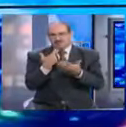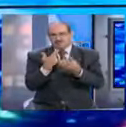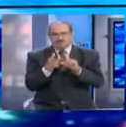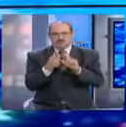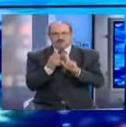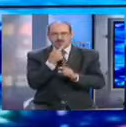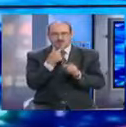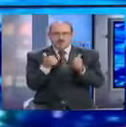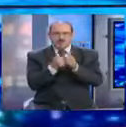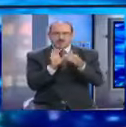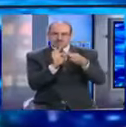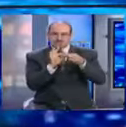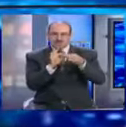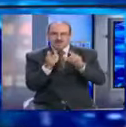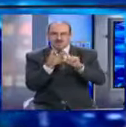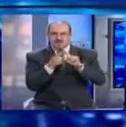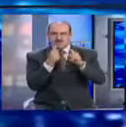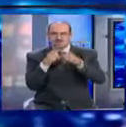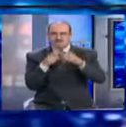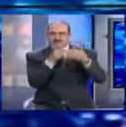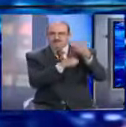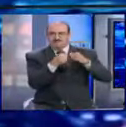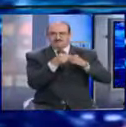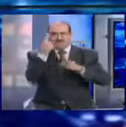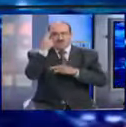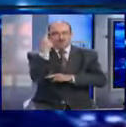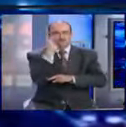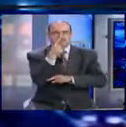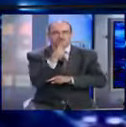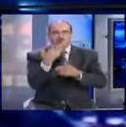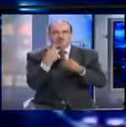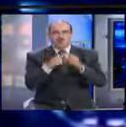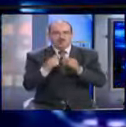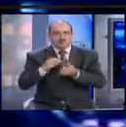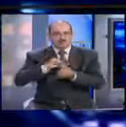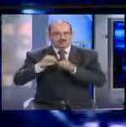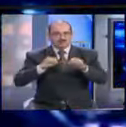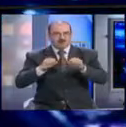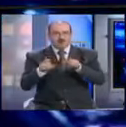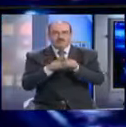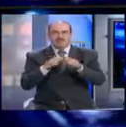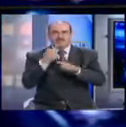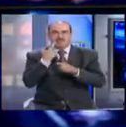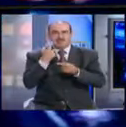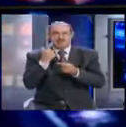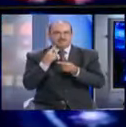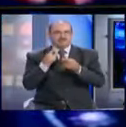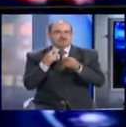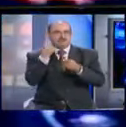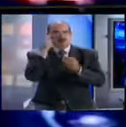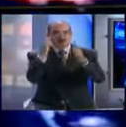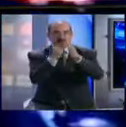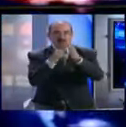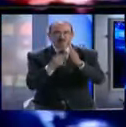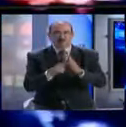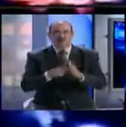مع تعزيز التنسيق بين مختلف القطاعات من أجل محاربة كل مظاهر الغش والتحايل حول الشروط المحددة